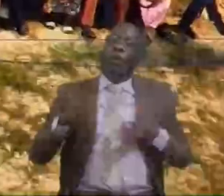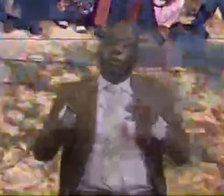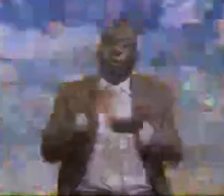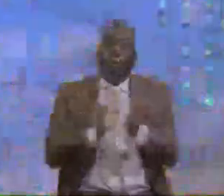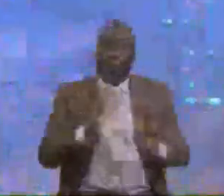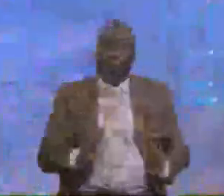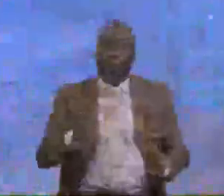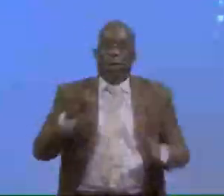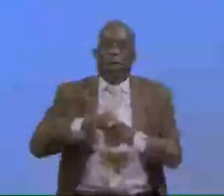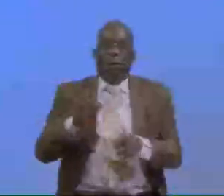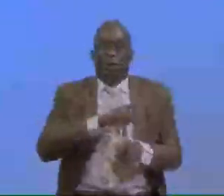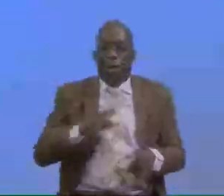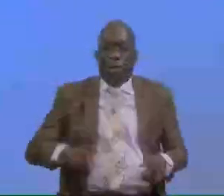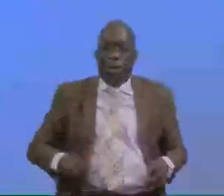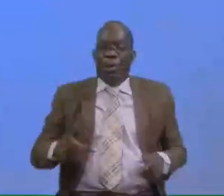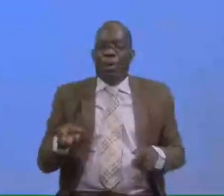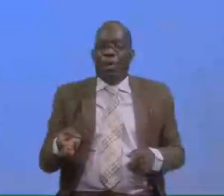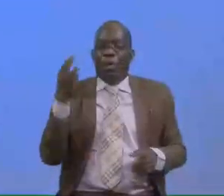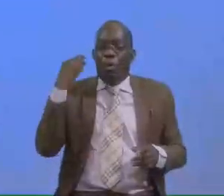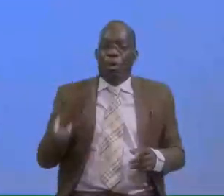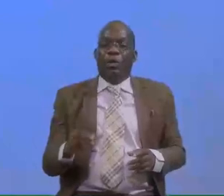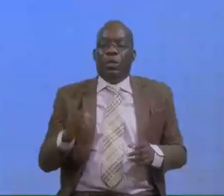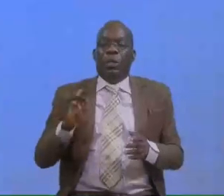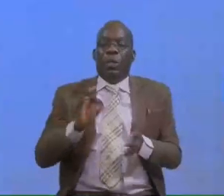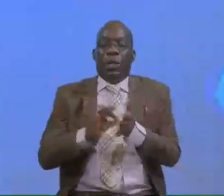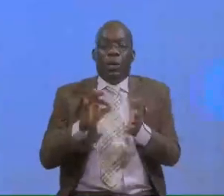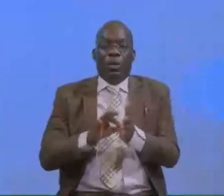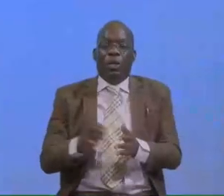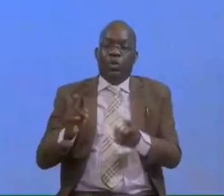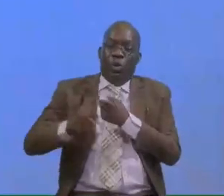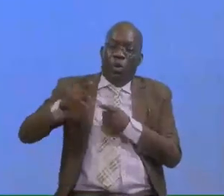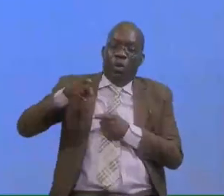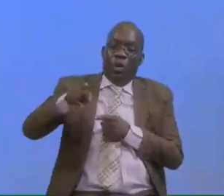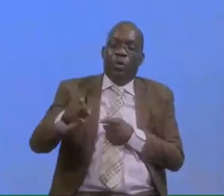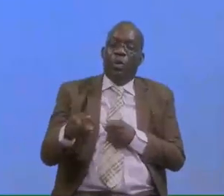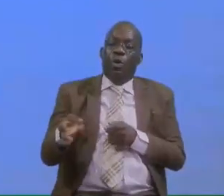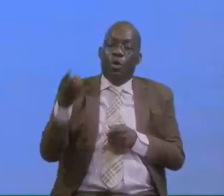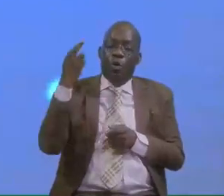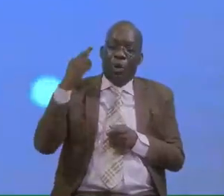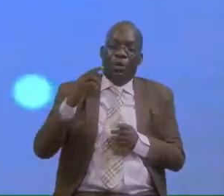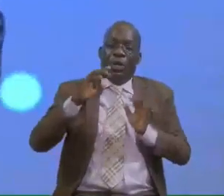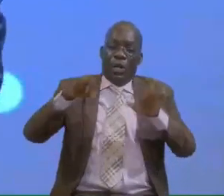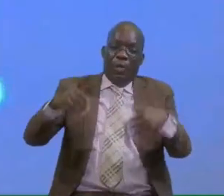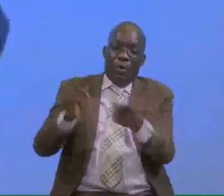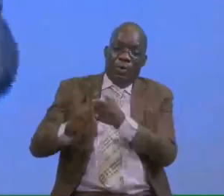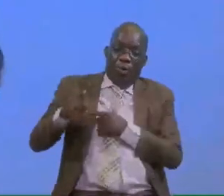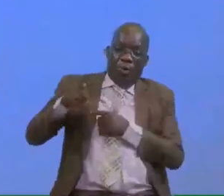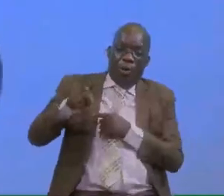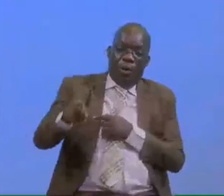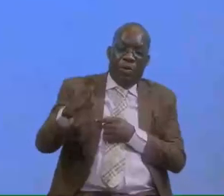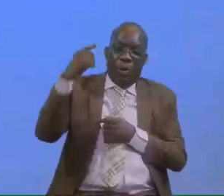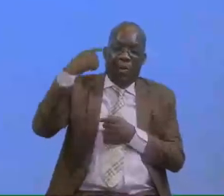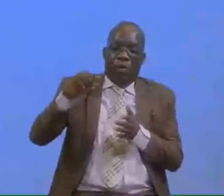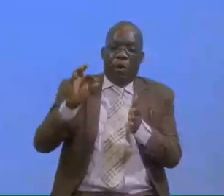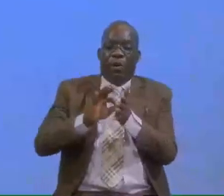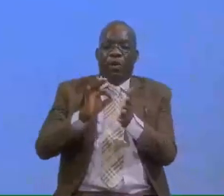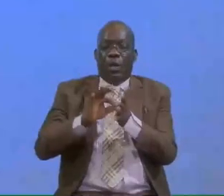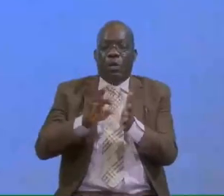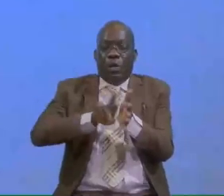sa foi dans le Seigneur lui a été imputée, lui a été considérée comme